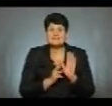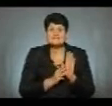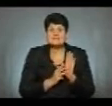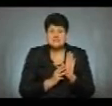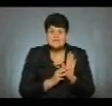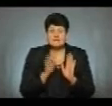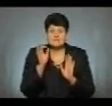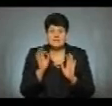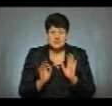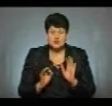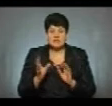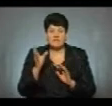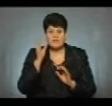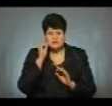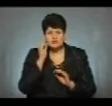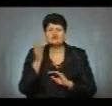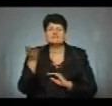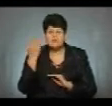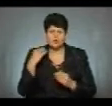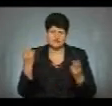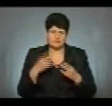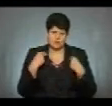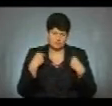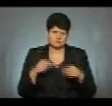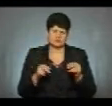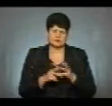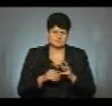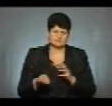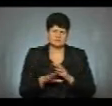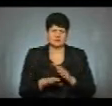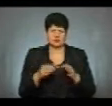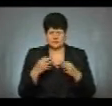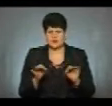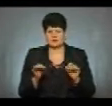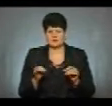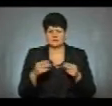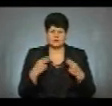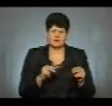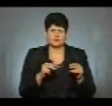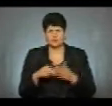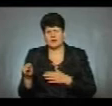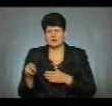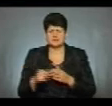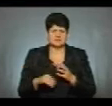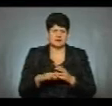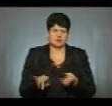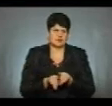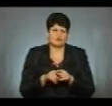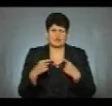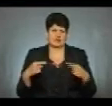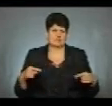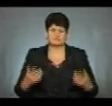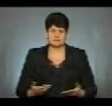8% вважає, що давно потрібно було дозволити купляти і продавати землю, як і будь-який інший